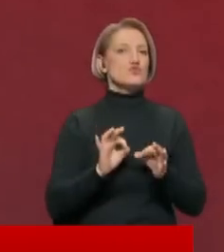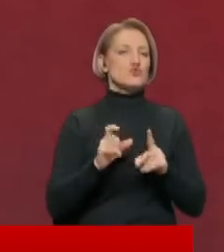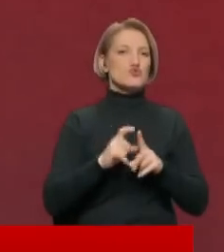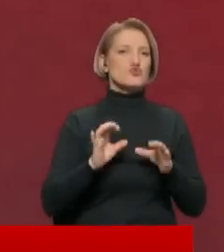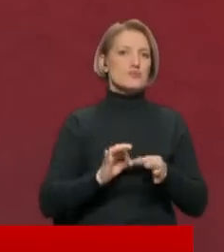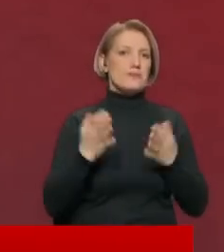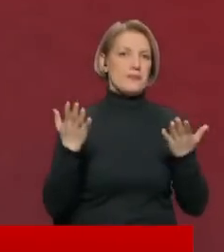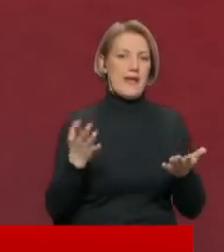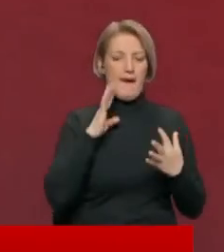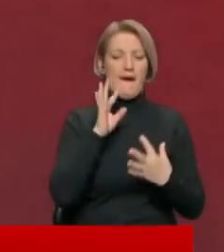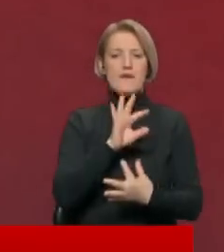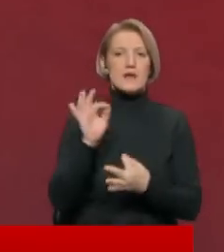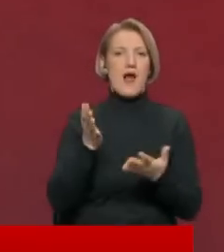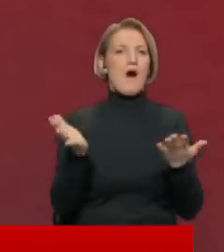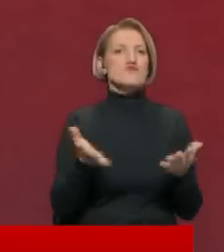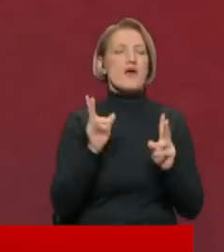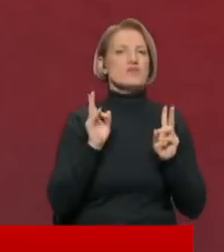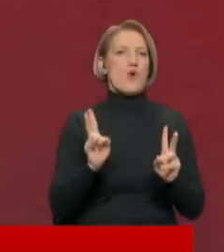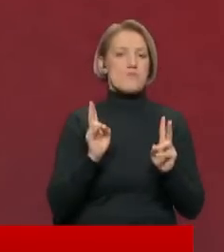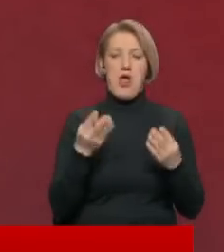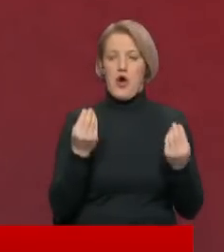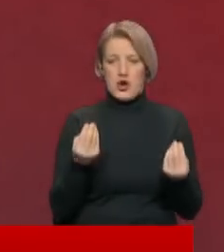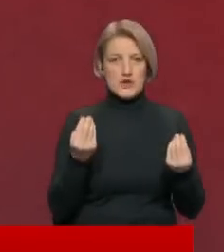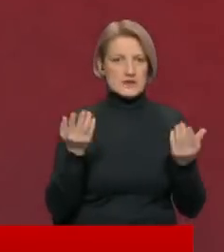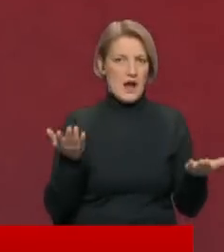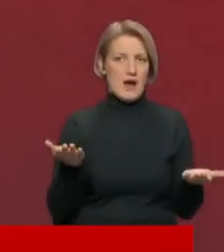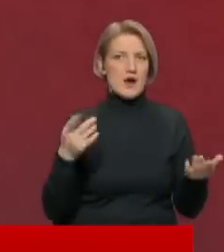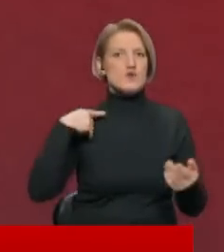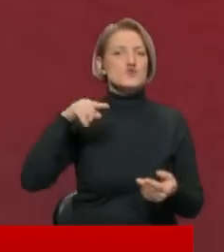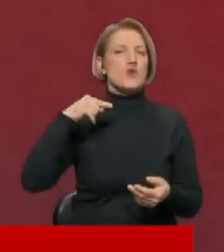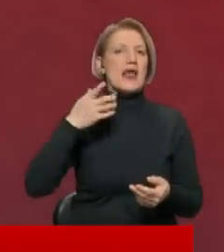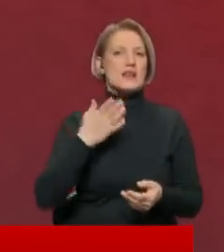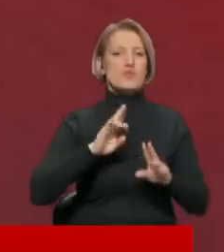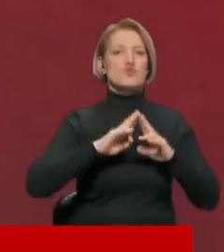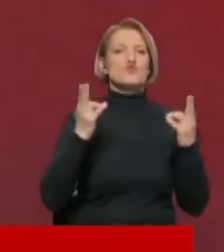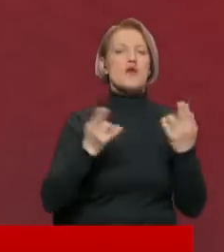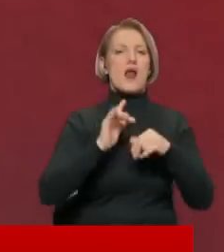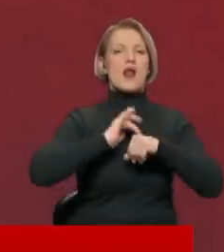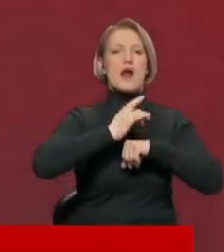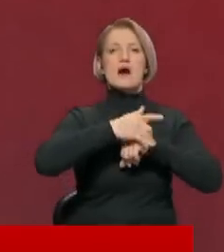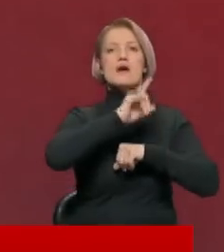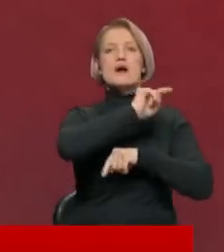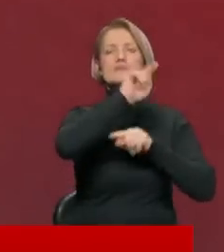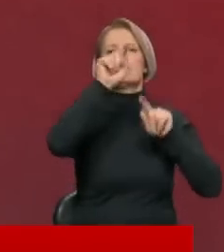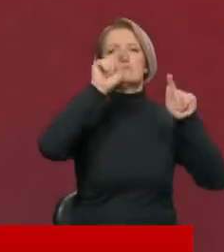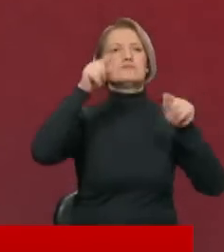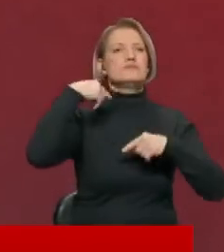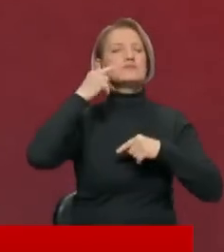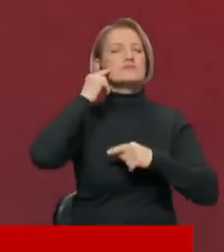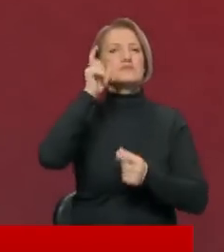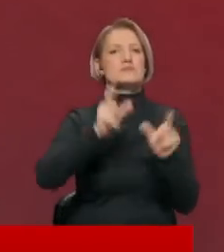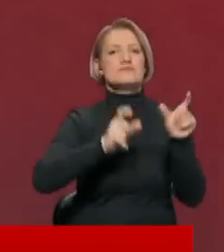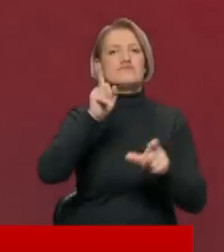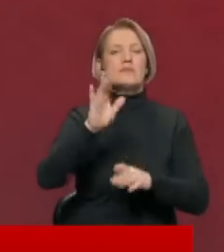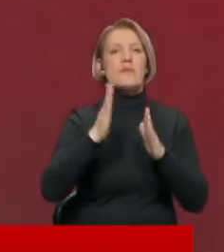ve insanlar madem bu kadar her şey iyi ise yolundaysa Suriyeliler dünyanın dört bir yanına dağılmış olan Suriyeliler neden